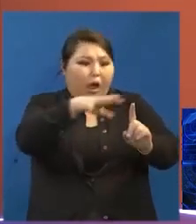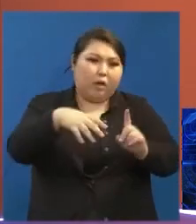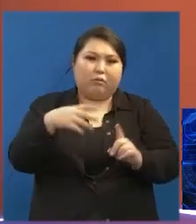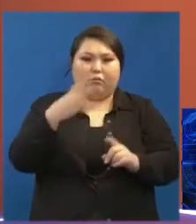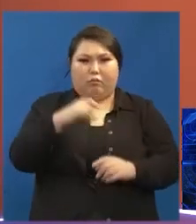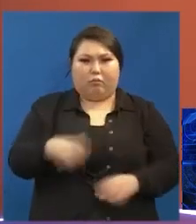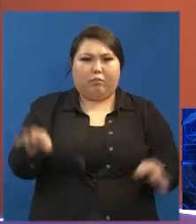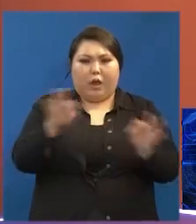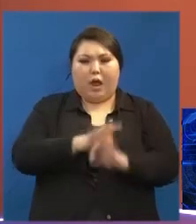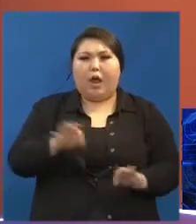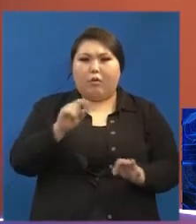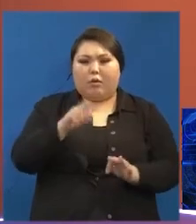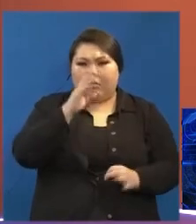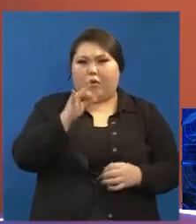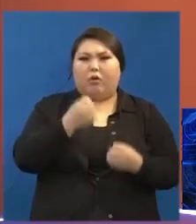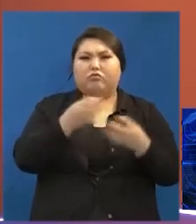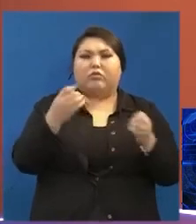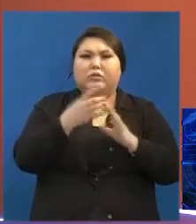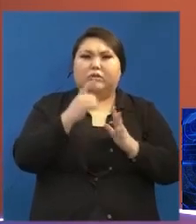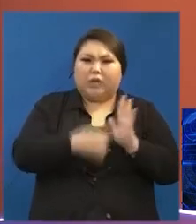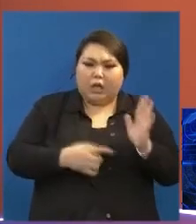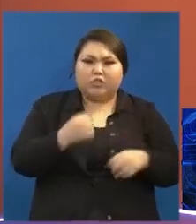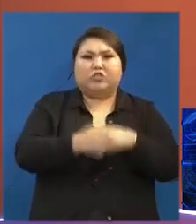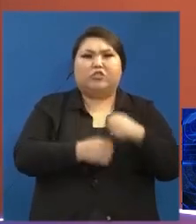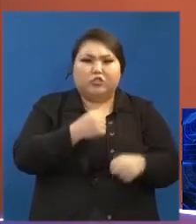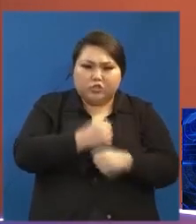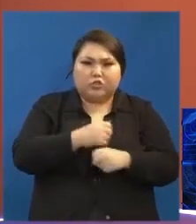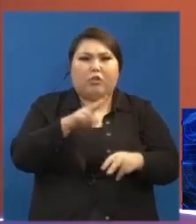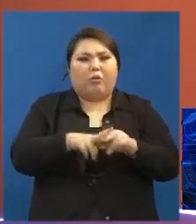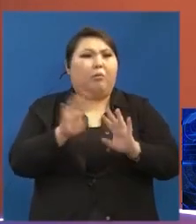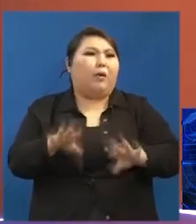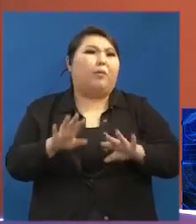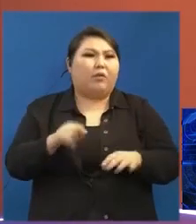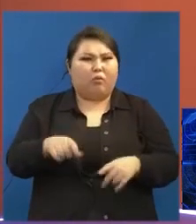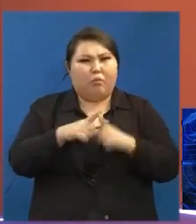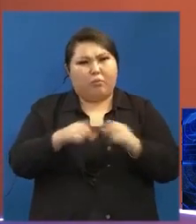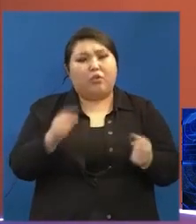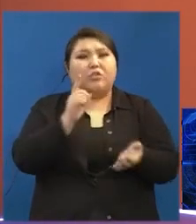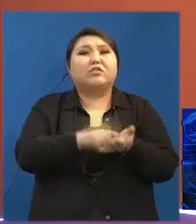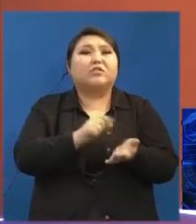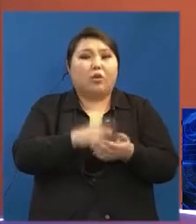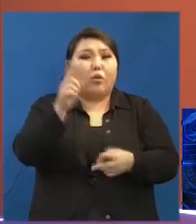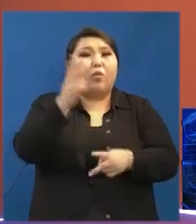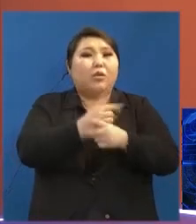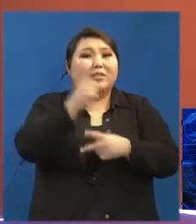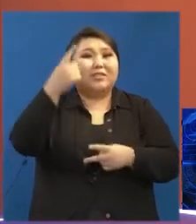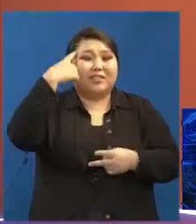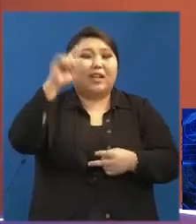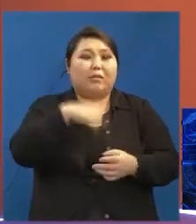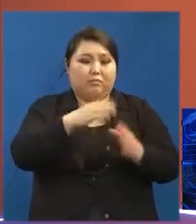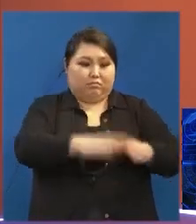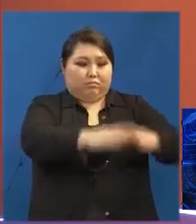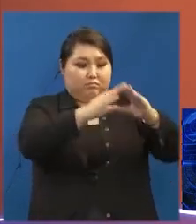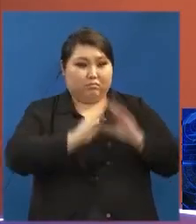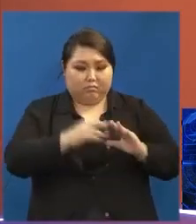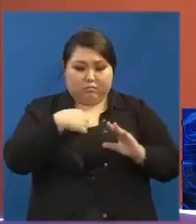гэхүнгүү ийм хүмүүс бол маш олон сар жилээр ингээ хоригддгийм байна. Энийг одоо болох тийм хуйл чадаа санаачлаач гэж даалгасан.